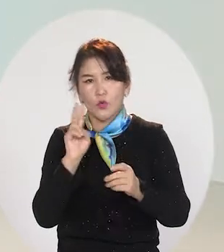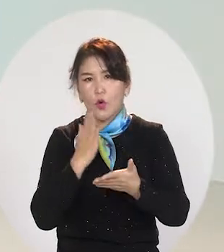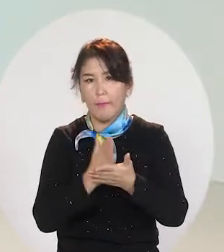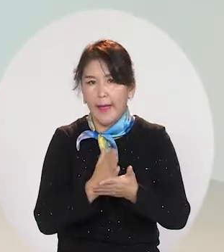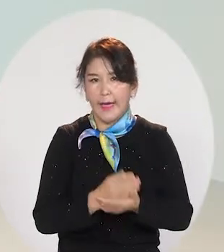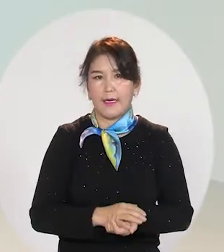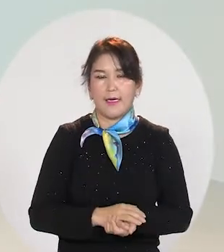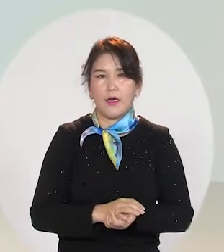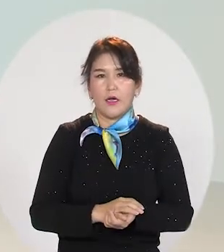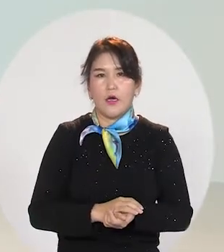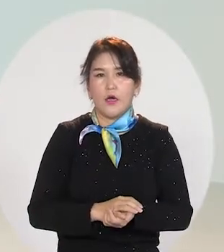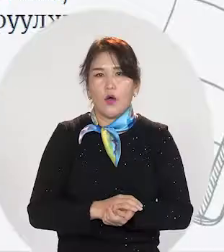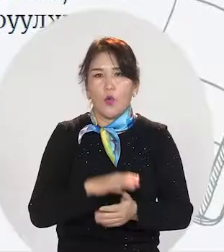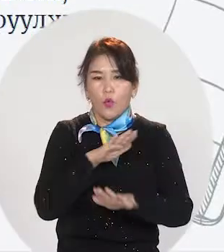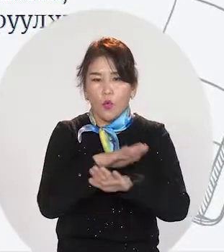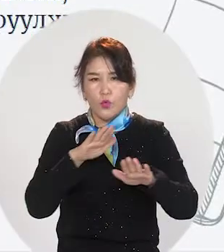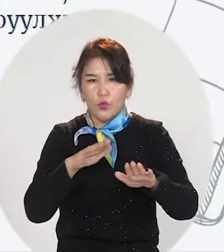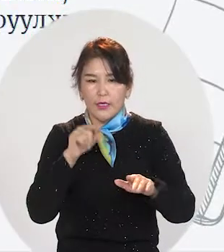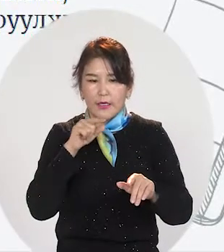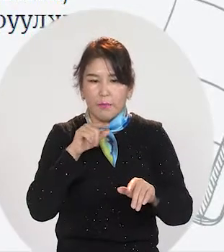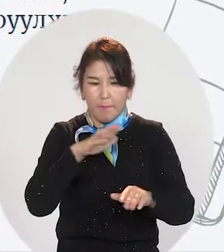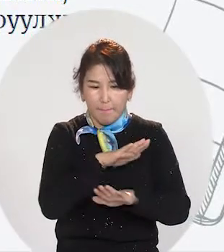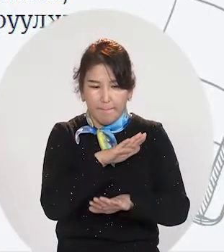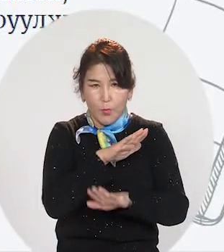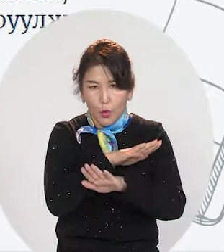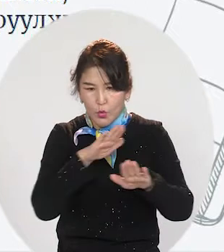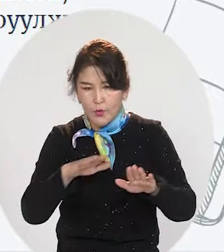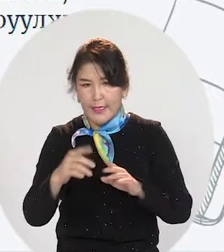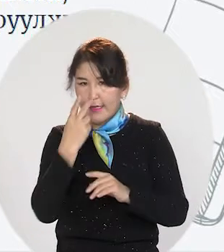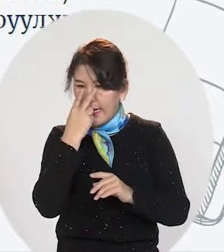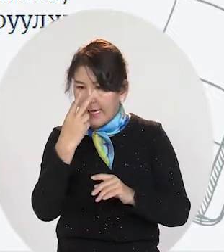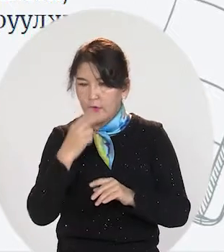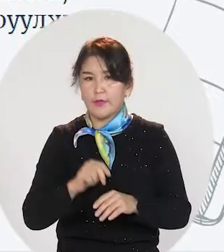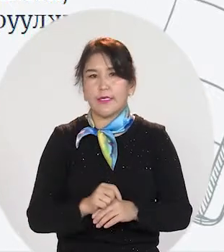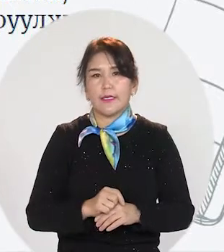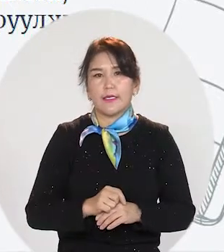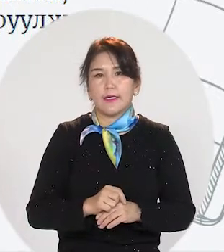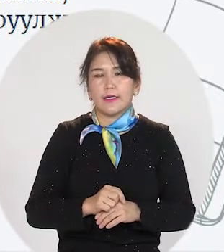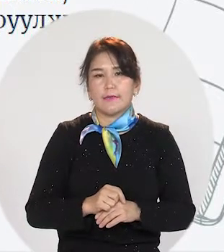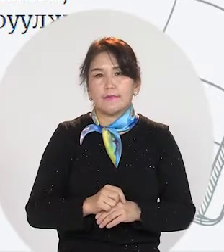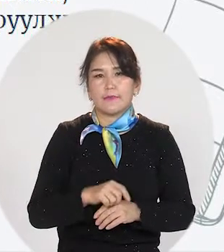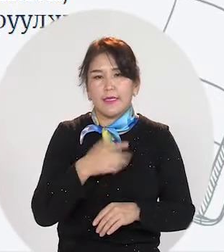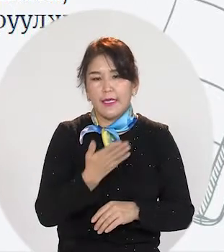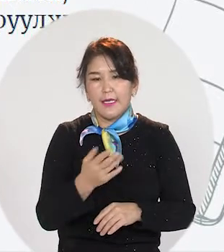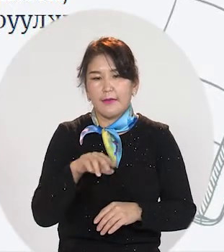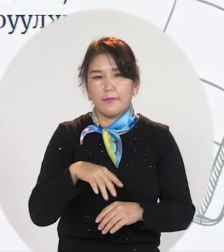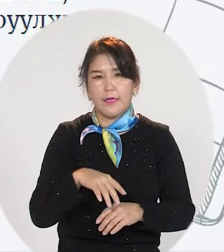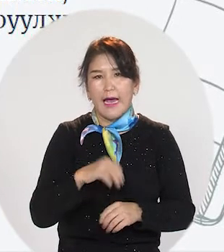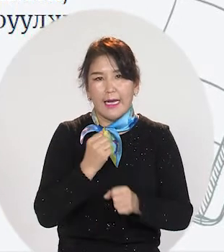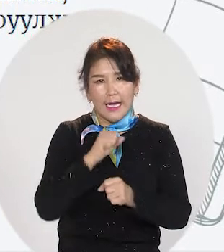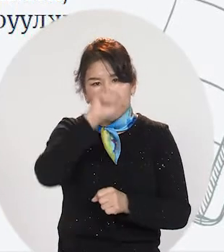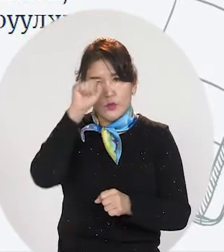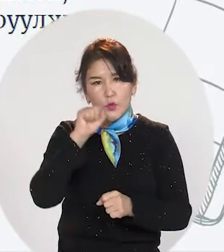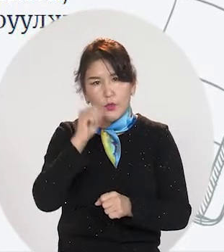байх, хүүхдийг хүүхдээр нь харуулж үлдээ, хүүхэд нэг бүр тухайлан цаг гаргахгүй байх гэх мэт ийм үл хайхарлуудыг эцэг эхчүүд